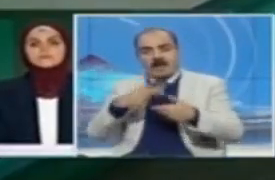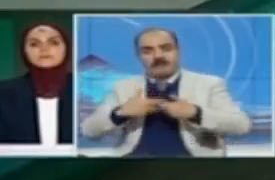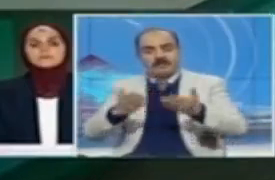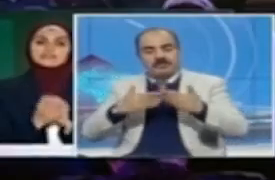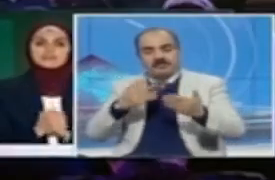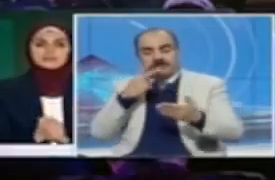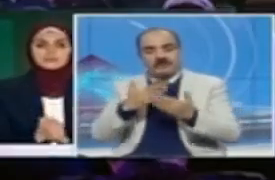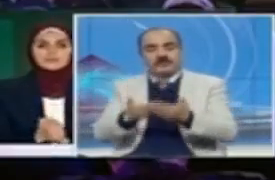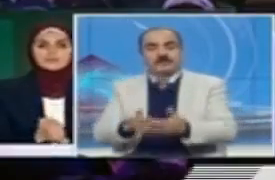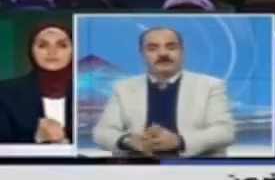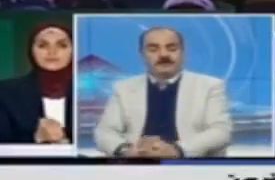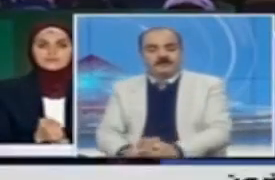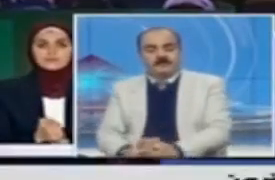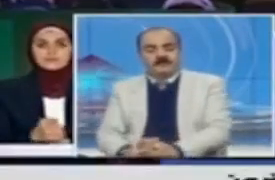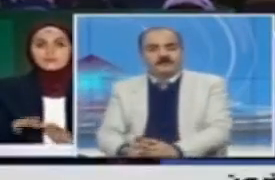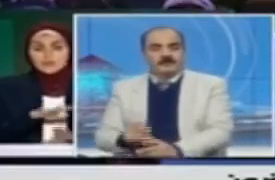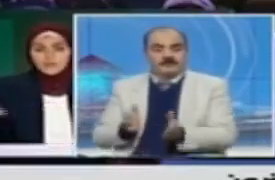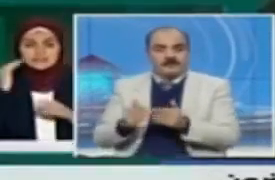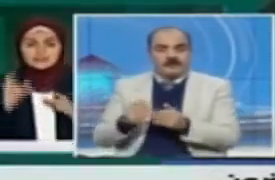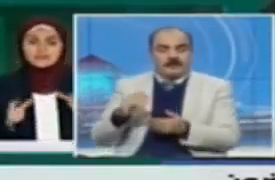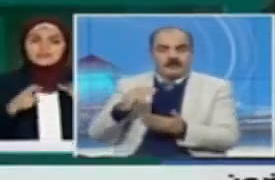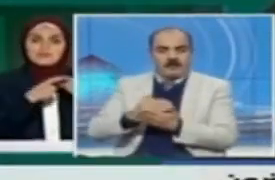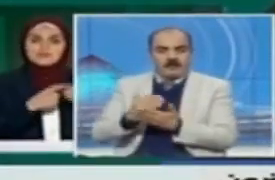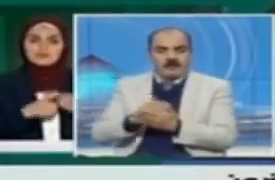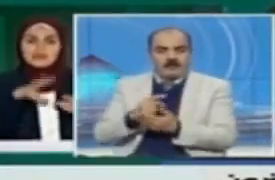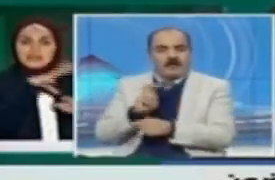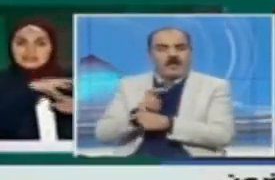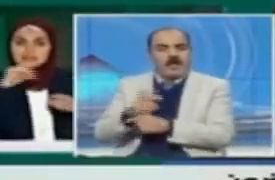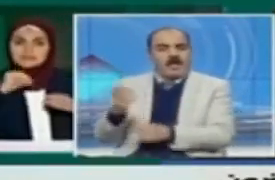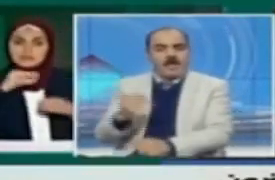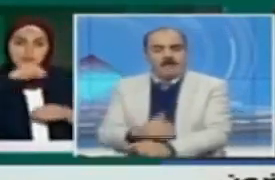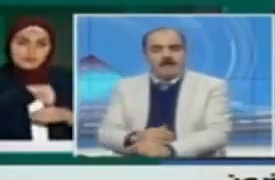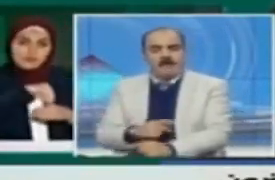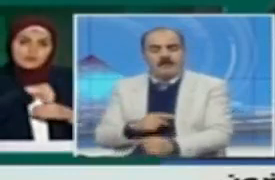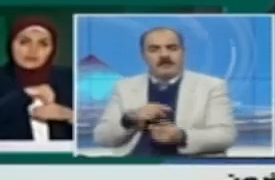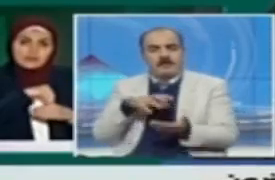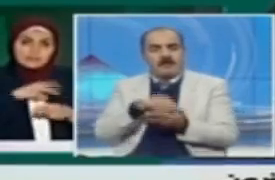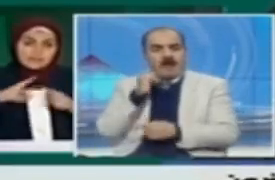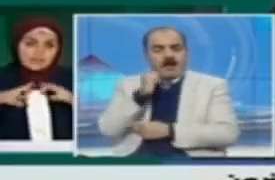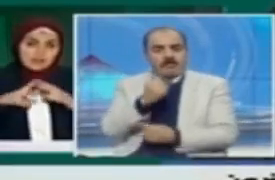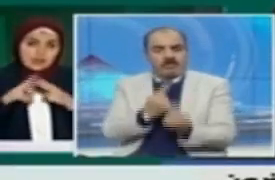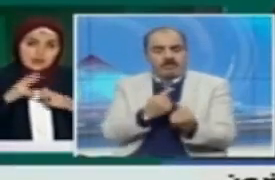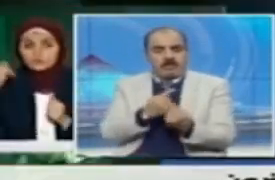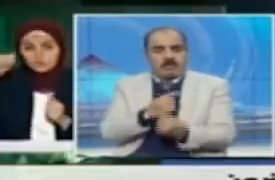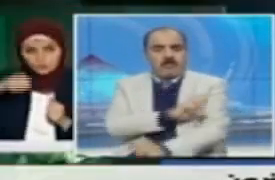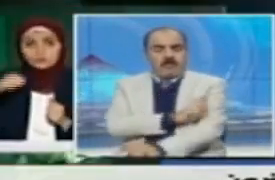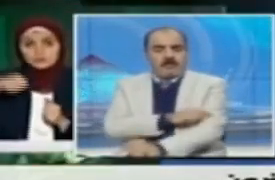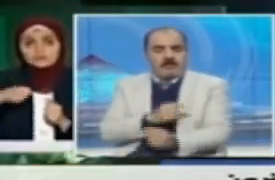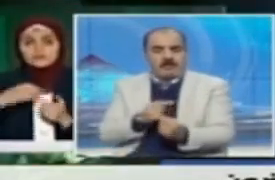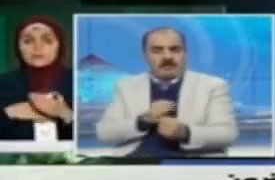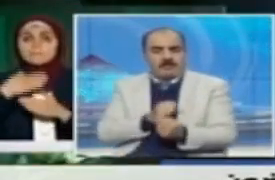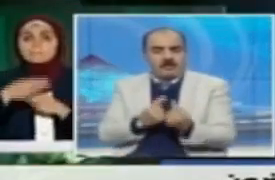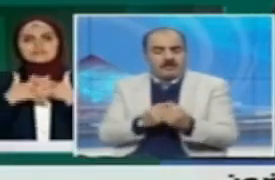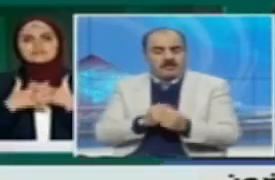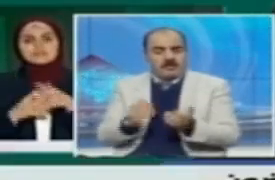للحماية الاجتماعية. عاملين صندوق الدخار، خدنا منه قرض واجرنا فدان ارض، زرعناه بطاطس لحد ما الزرع جاء